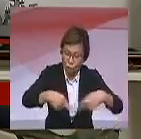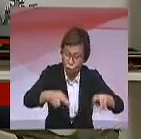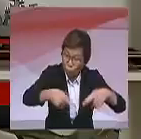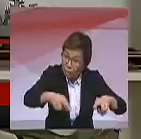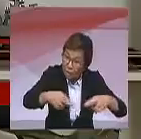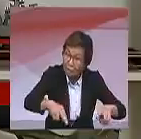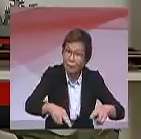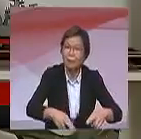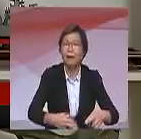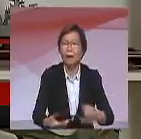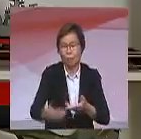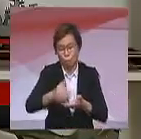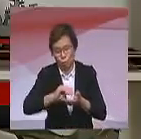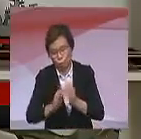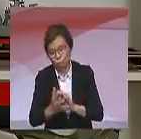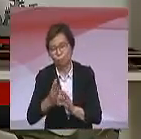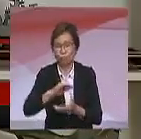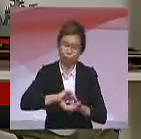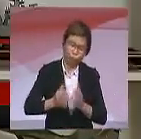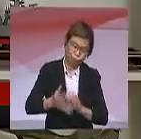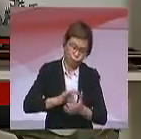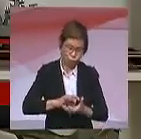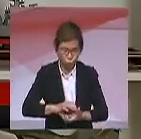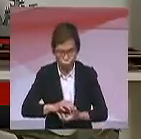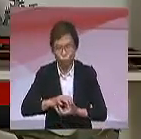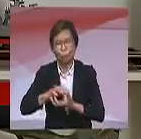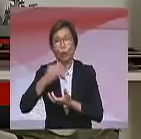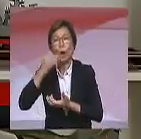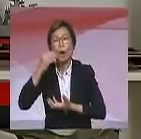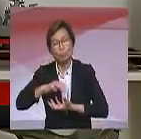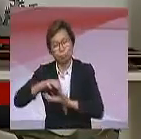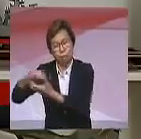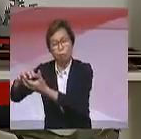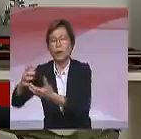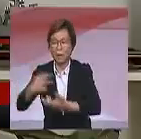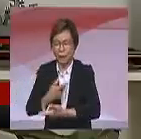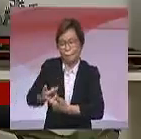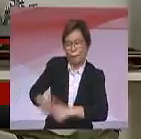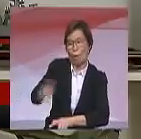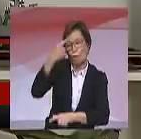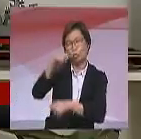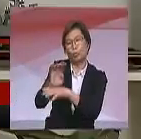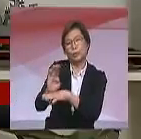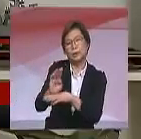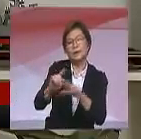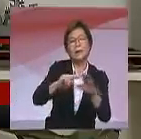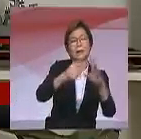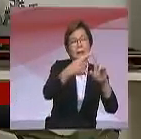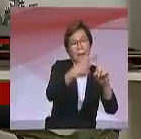dibawa pulang, dibungkus dan dibawa pulang makanan, kita benarkan untuk beroperasi